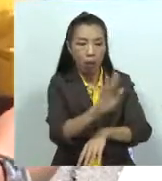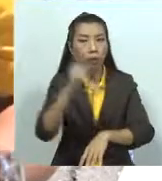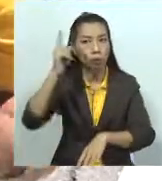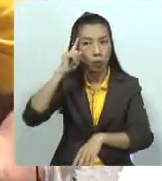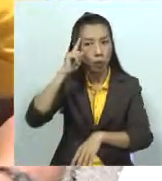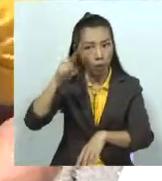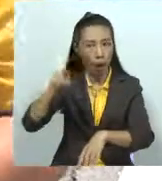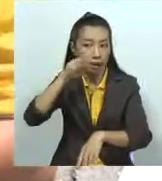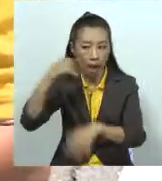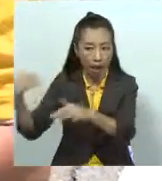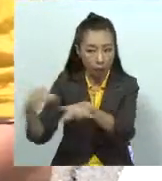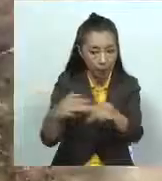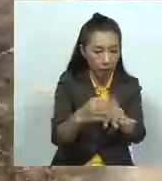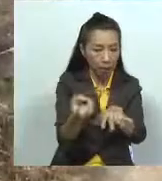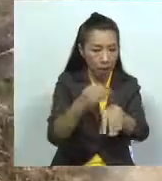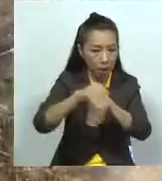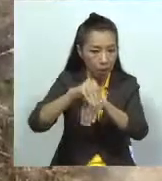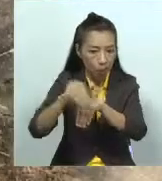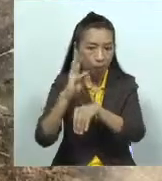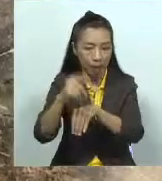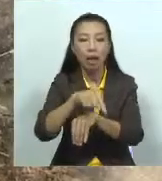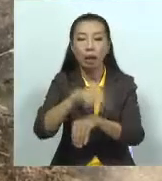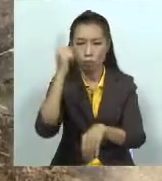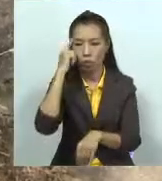ไหนเหมาะสมกับเวลาในการปลูกข้าว